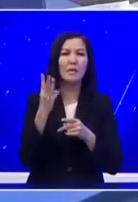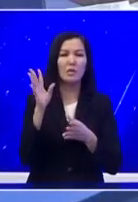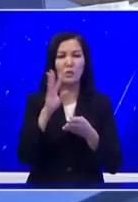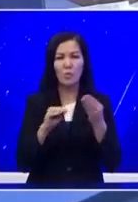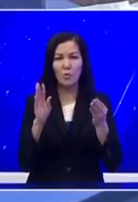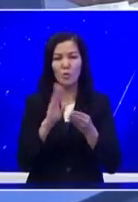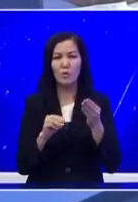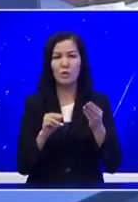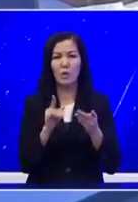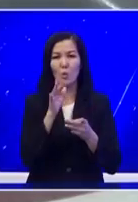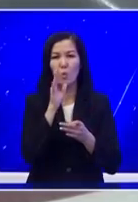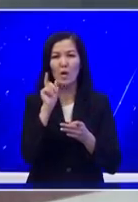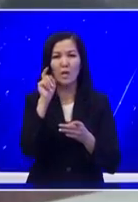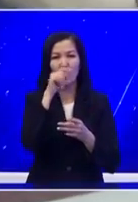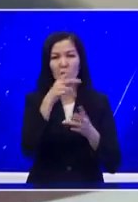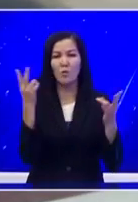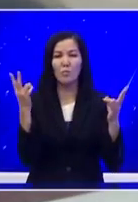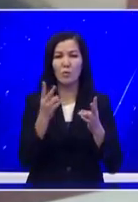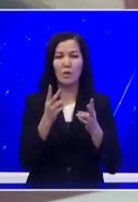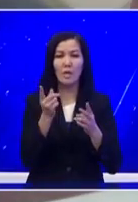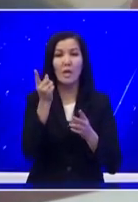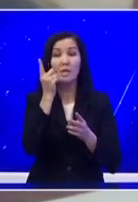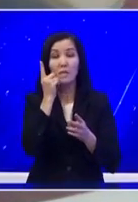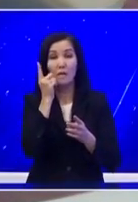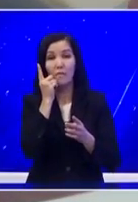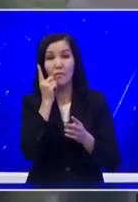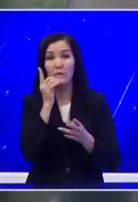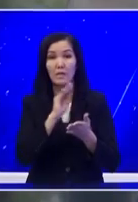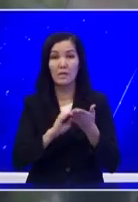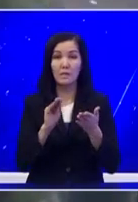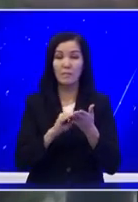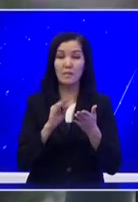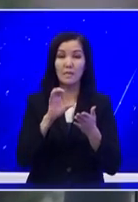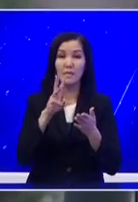уақытын ұрлайды. Телефондарыңызға СМС келсе, өтініш бермесеңіз болады.